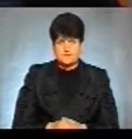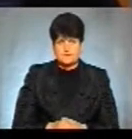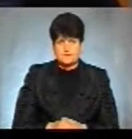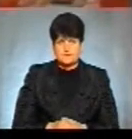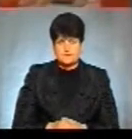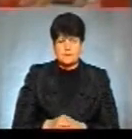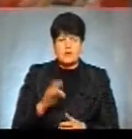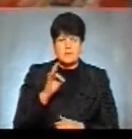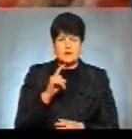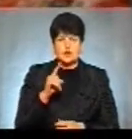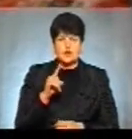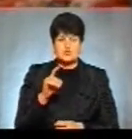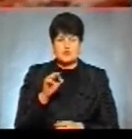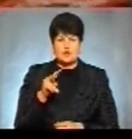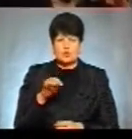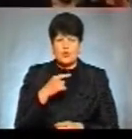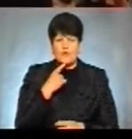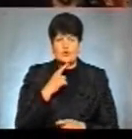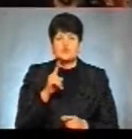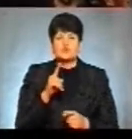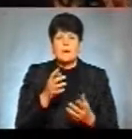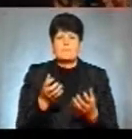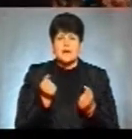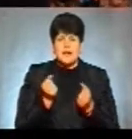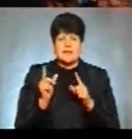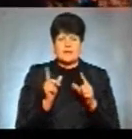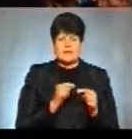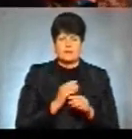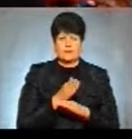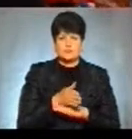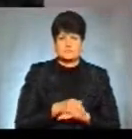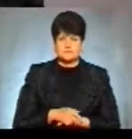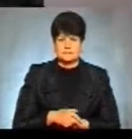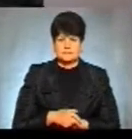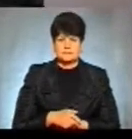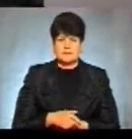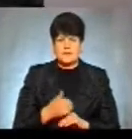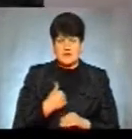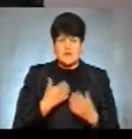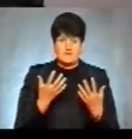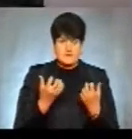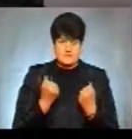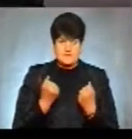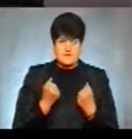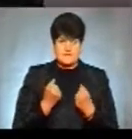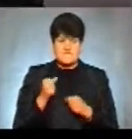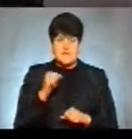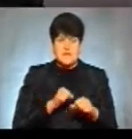Роман Золотнюк розповів, що бере з собою, їдучи гостювати до сім'ї. Я взяв